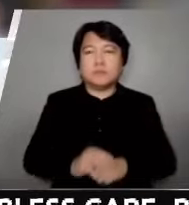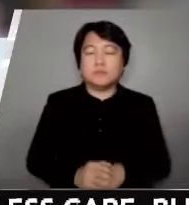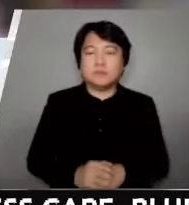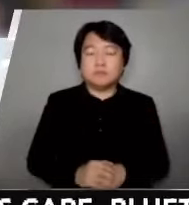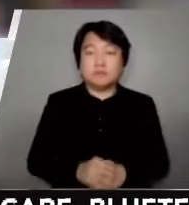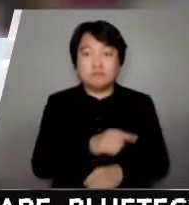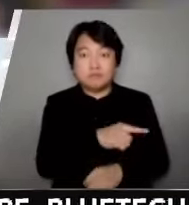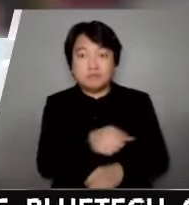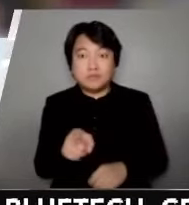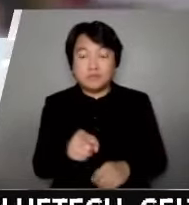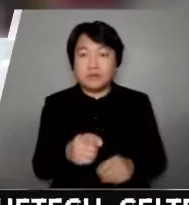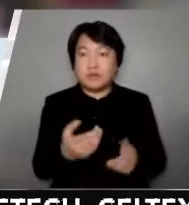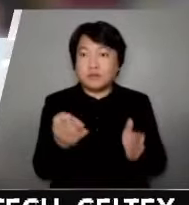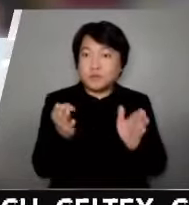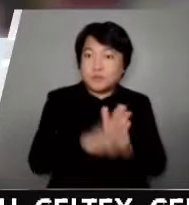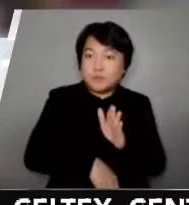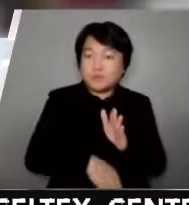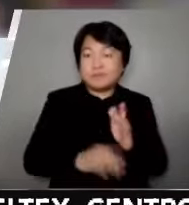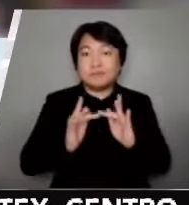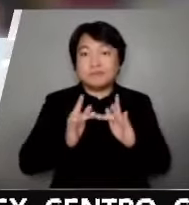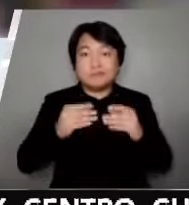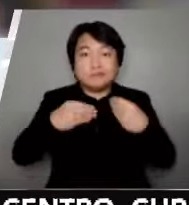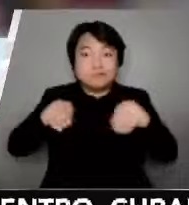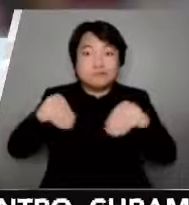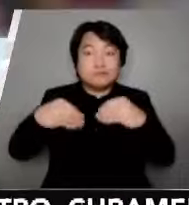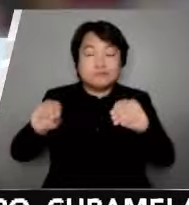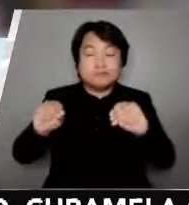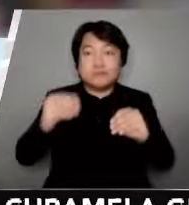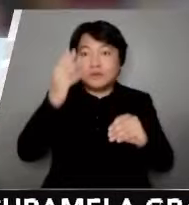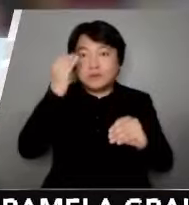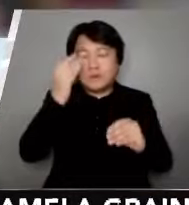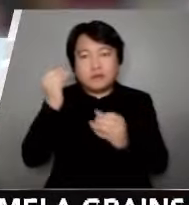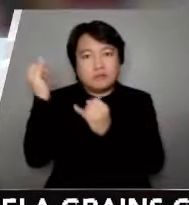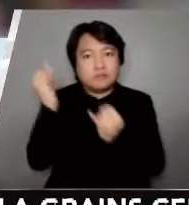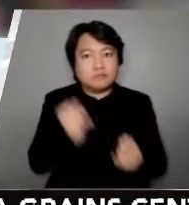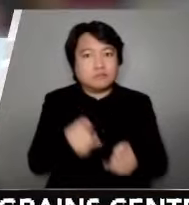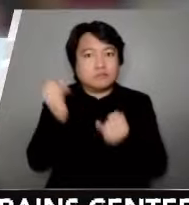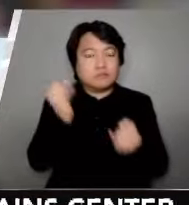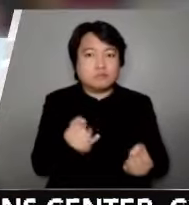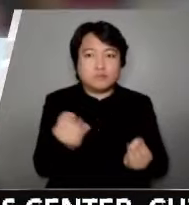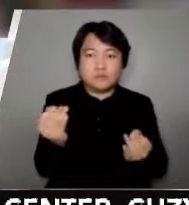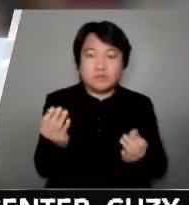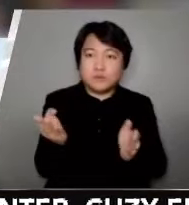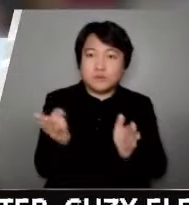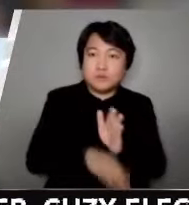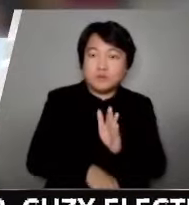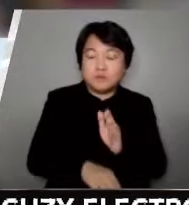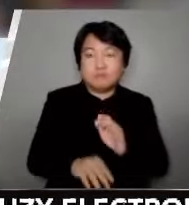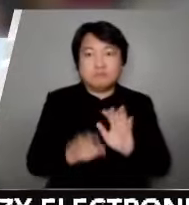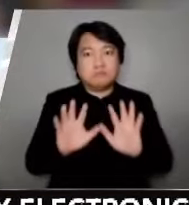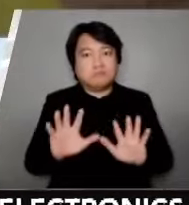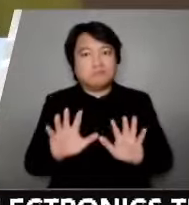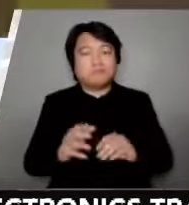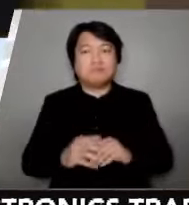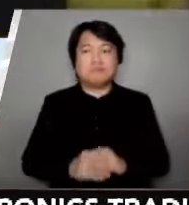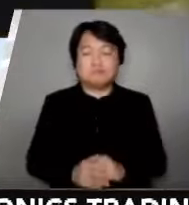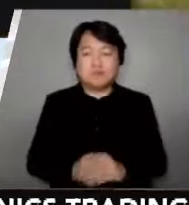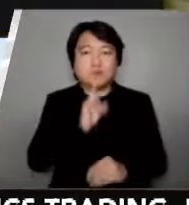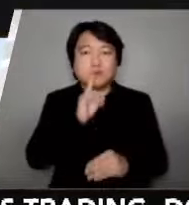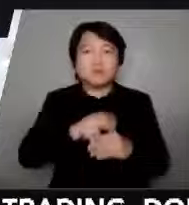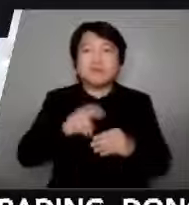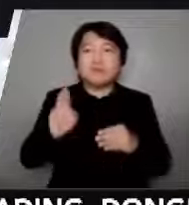mga namimili online nakakamura dahil imported but yun po ang ang resulta